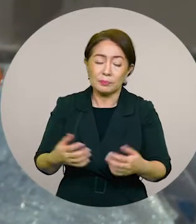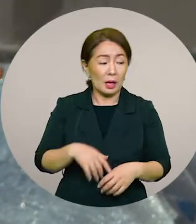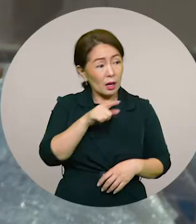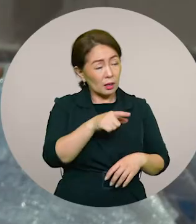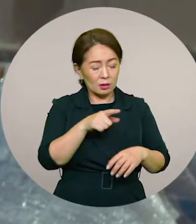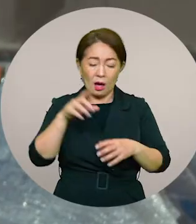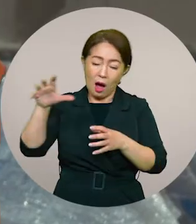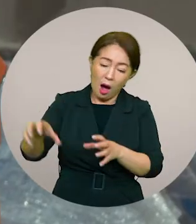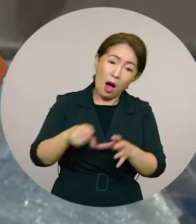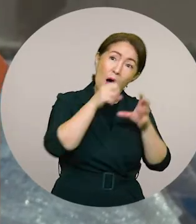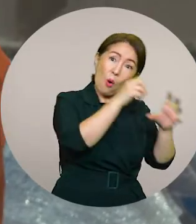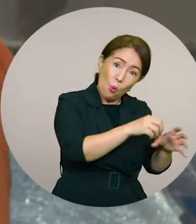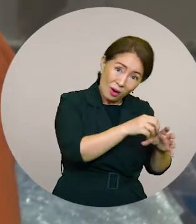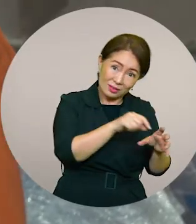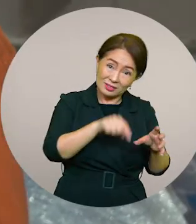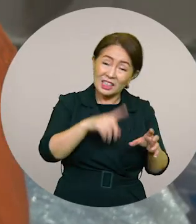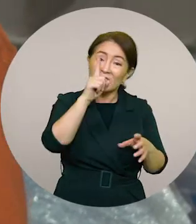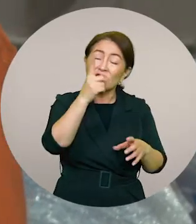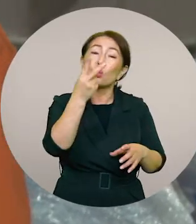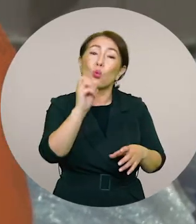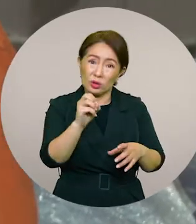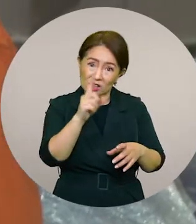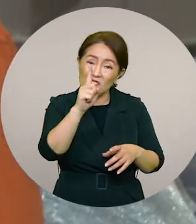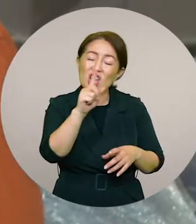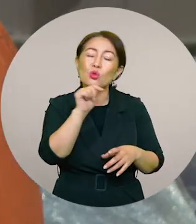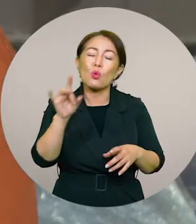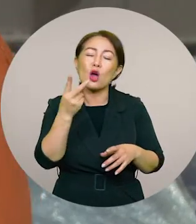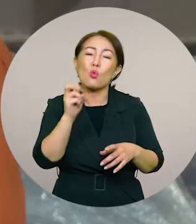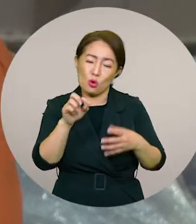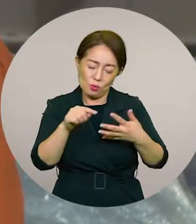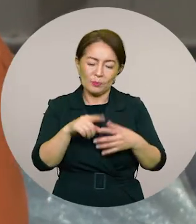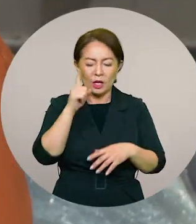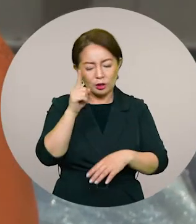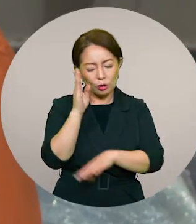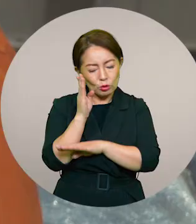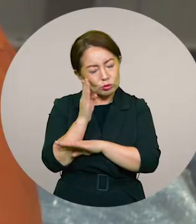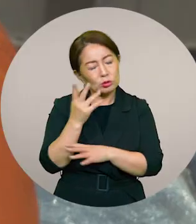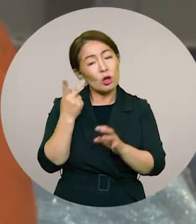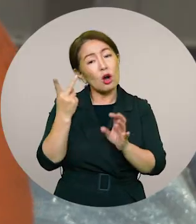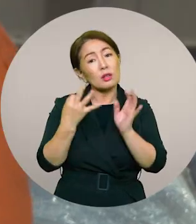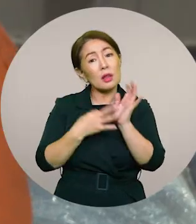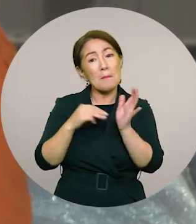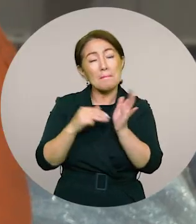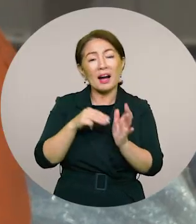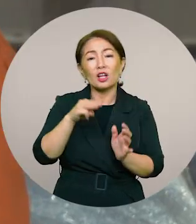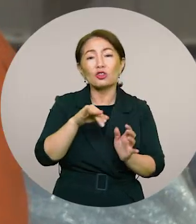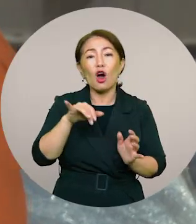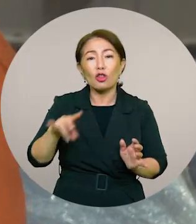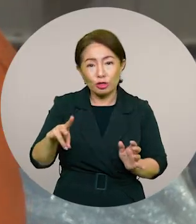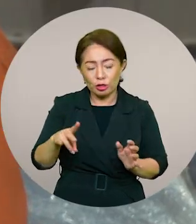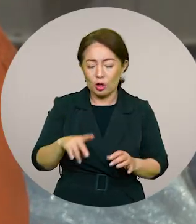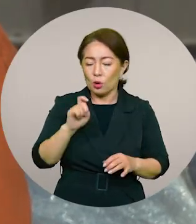болон тээвэрлэх системийн одоо 1-р үе шат гэж яригдж байгаа. За энэ бол өдөрт 28,000 тонн